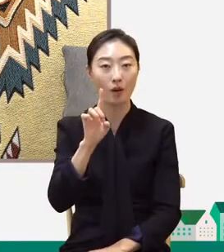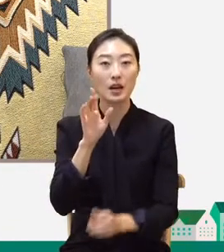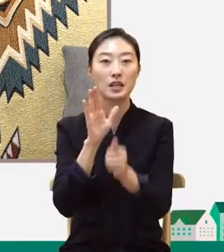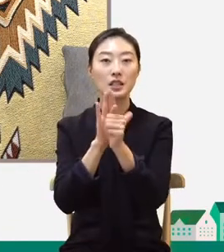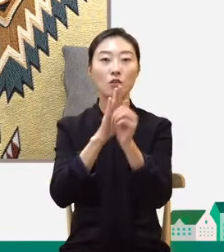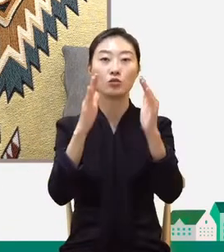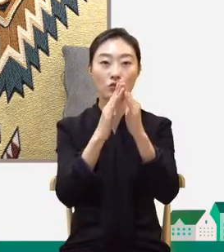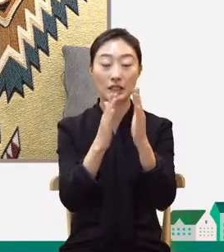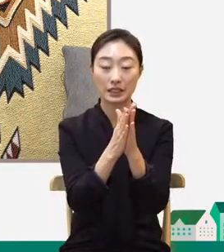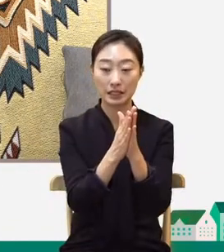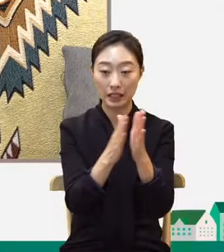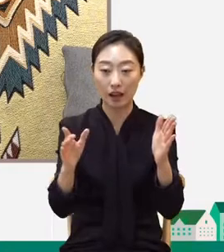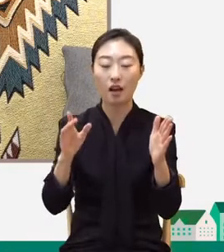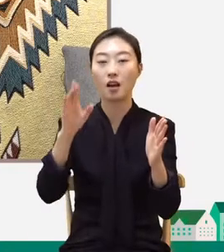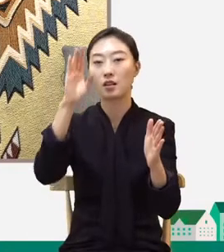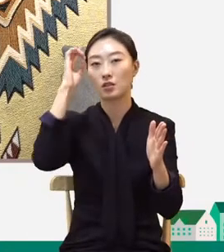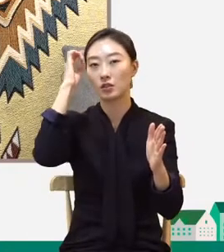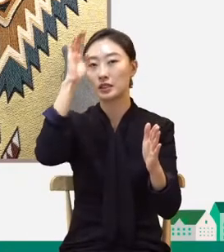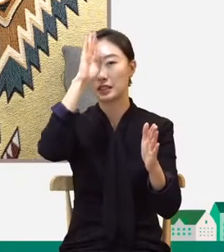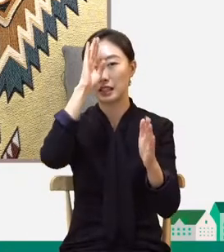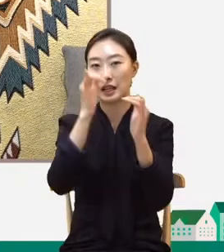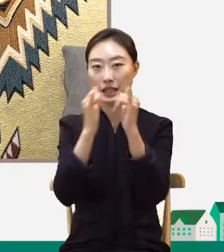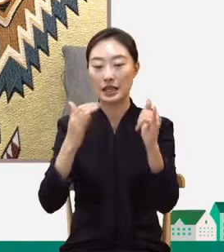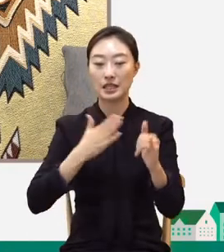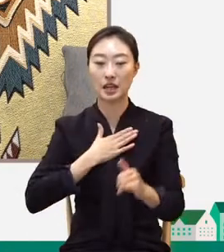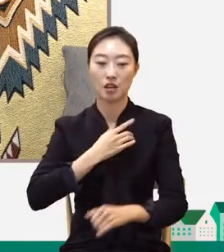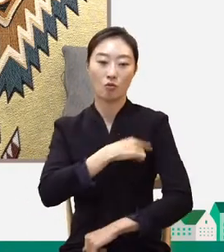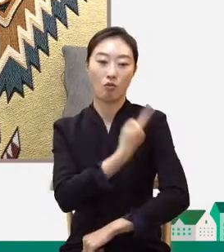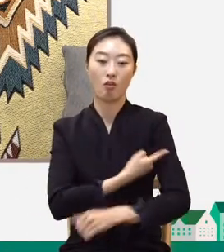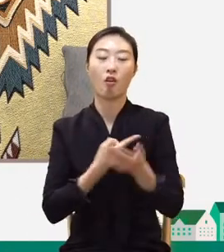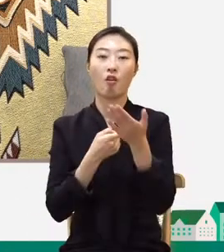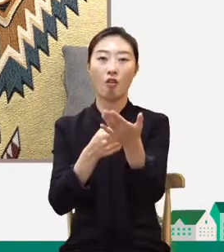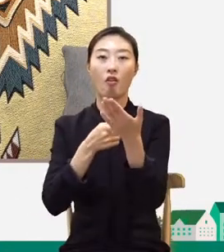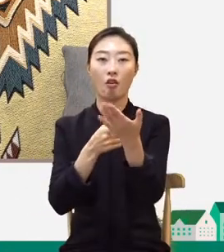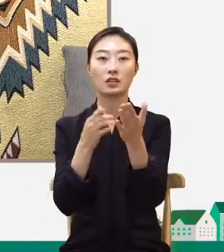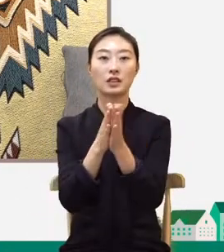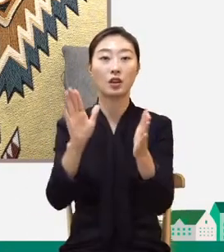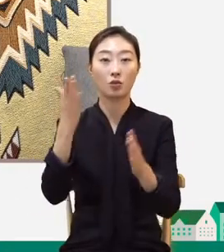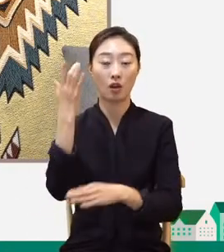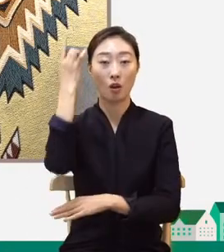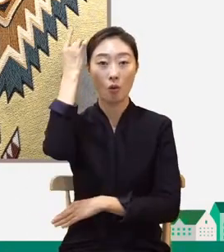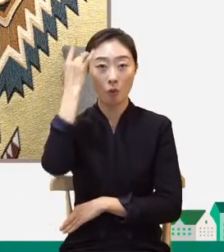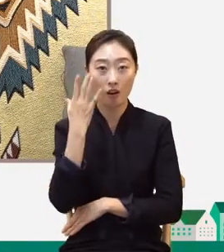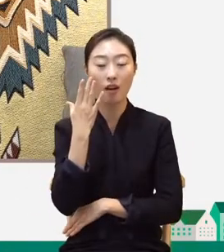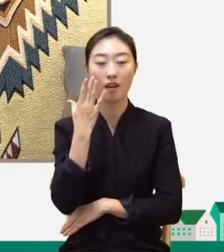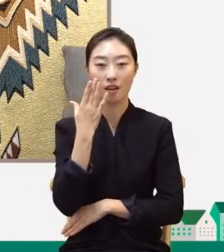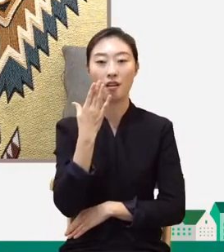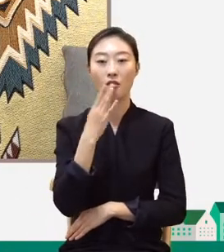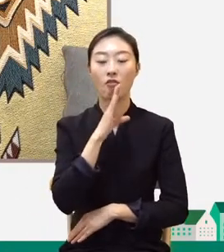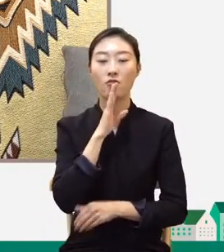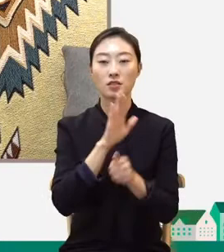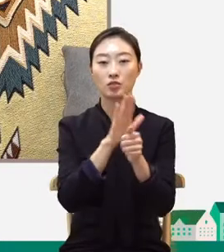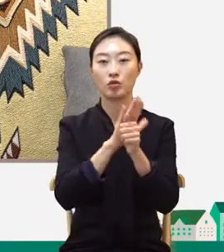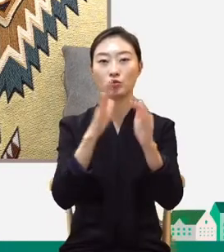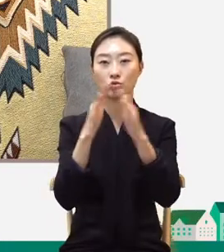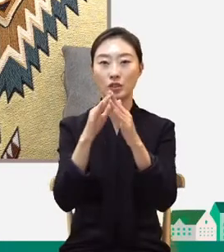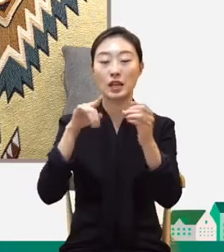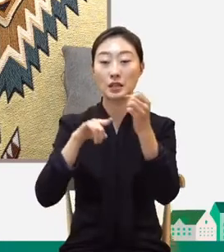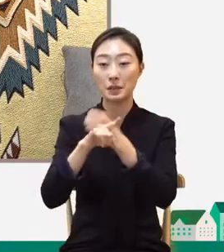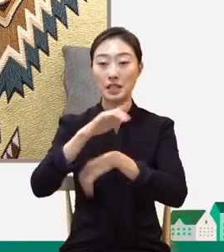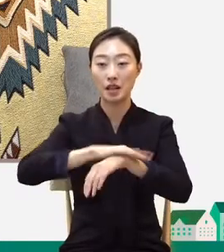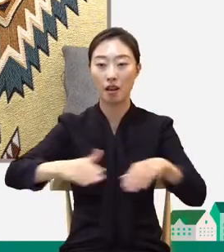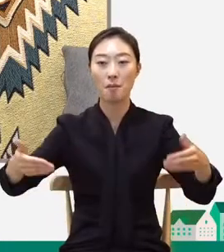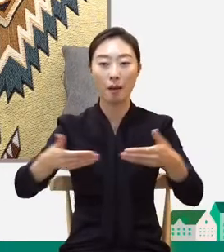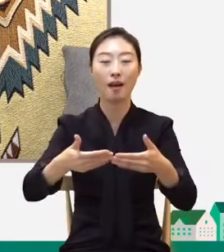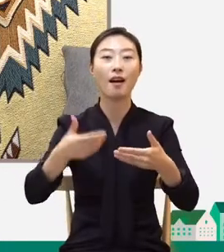이제 정신장애인들이 자기주장을 하게 됐다라는 걸 보면서 참 원래 지원주택의 의미에 부합되어 가고 있구나라는 생각을